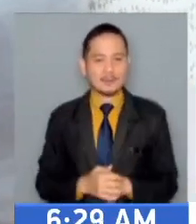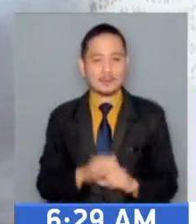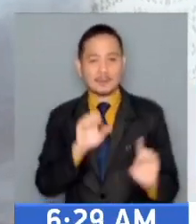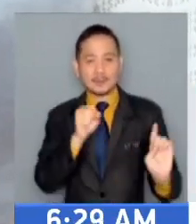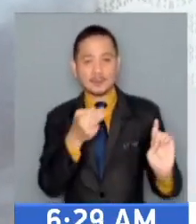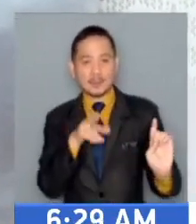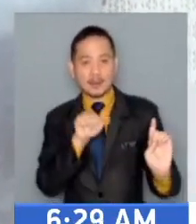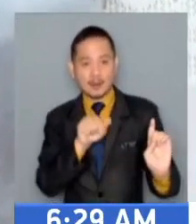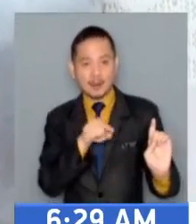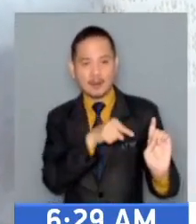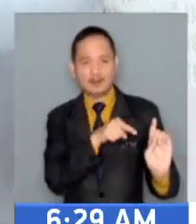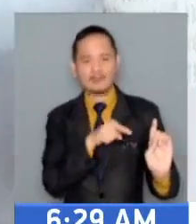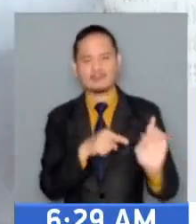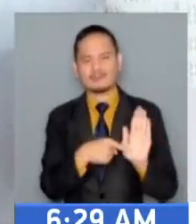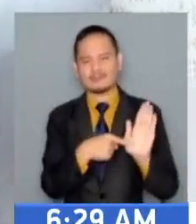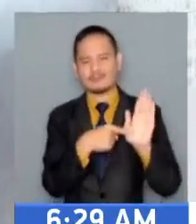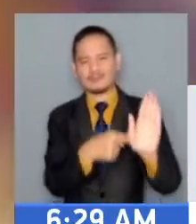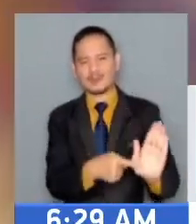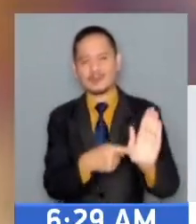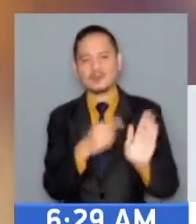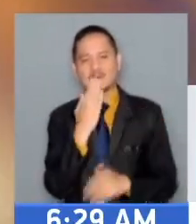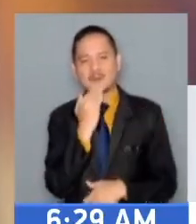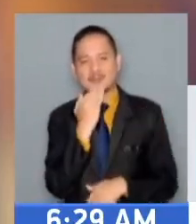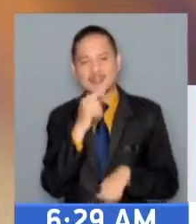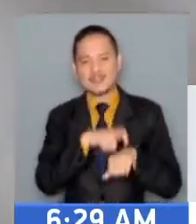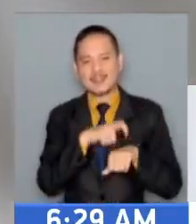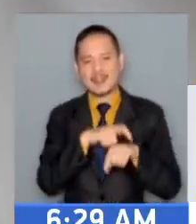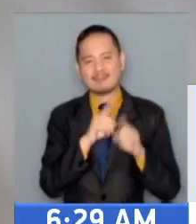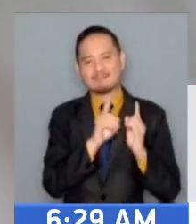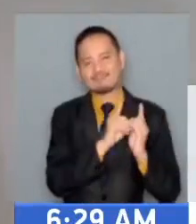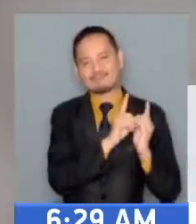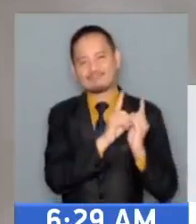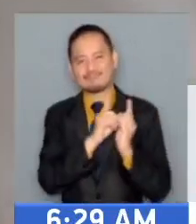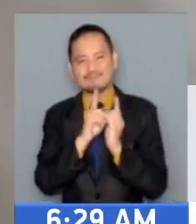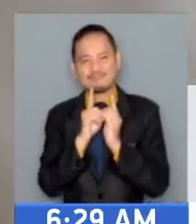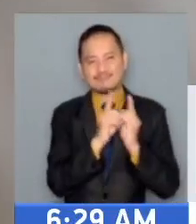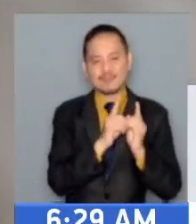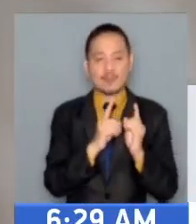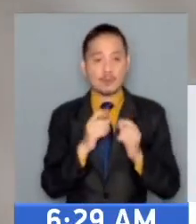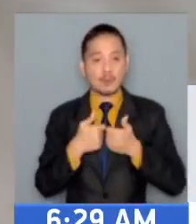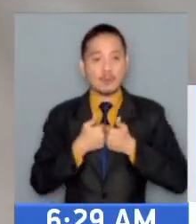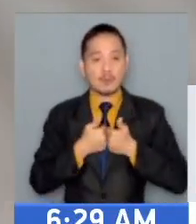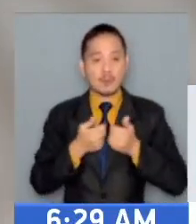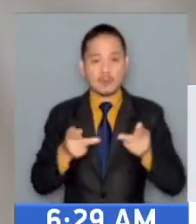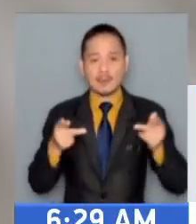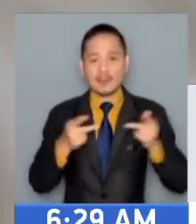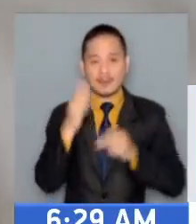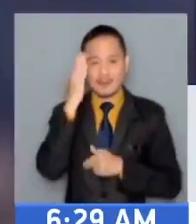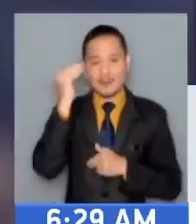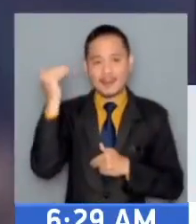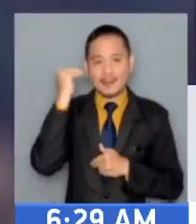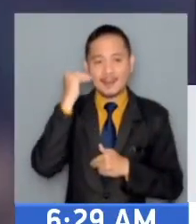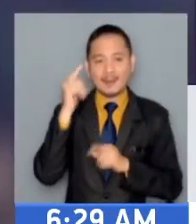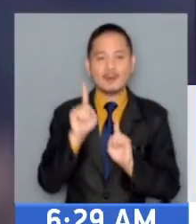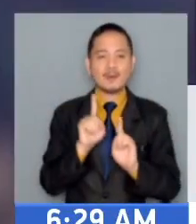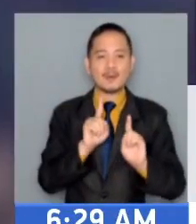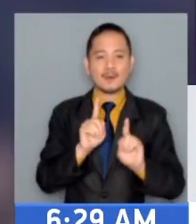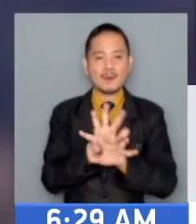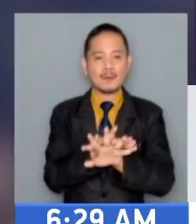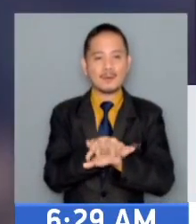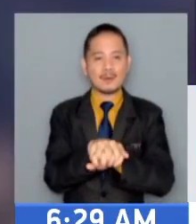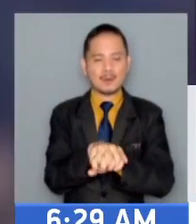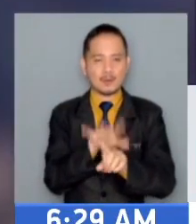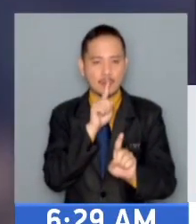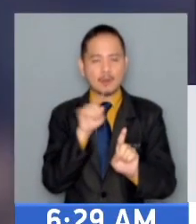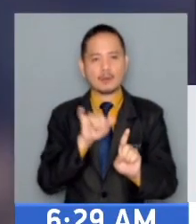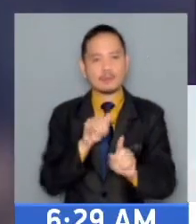sa Myeongdong Street, isang tourist spot sa South Korea, at sinubukan ng lovebirds ang ilang Korean street food gaya ng